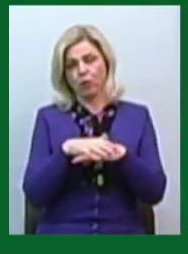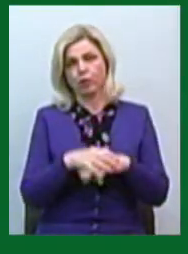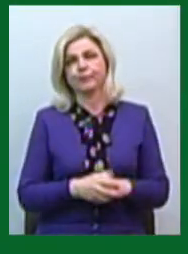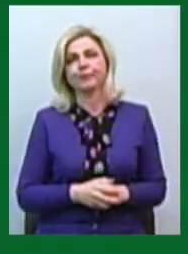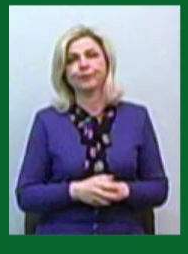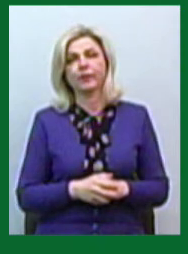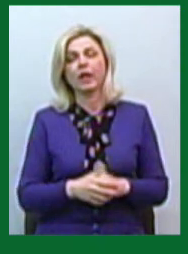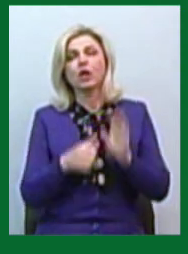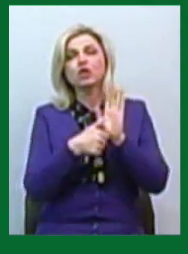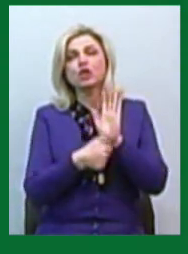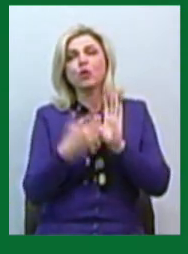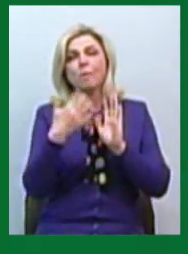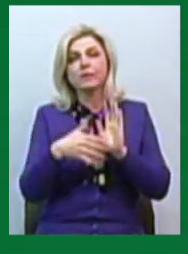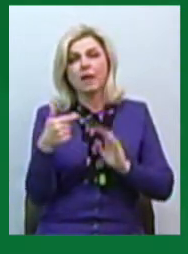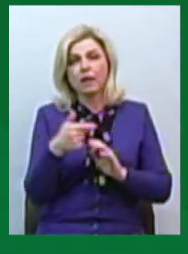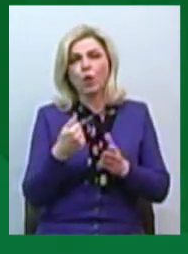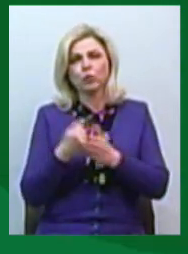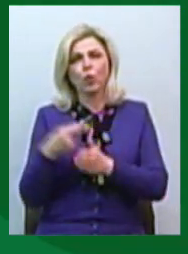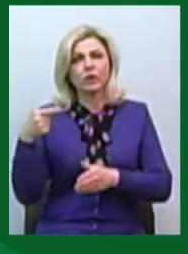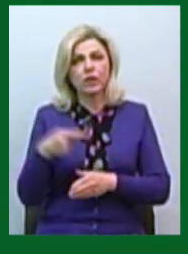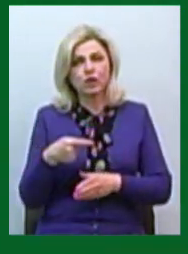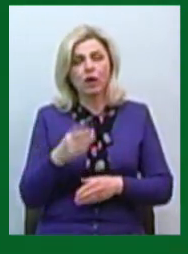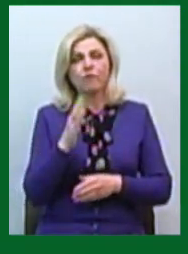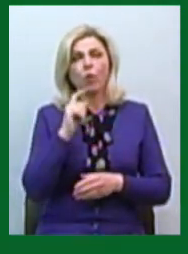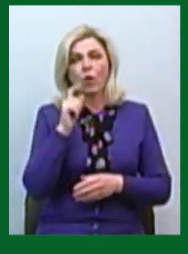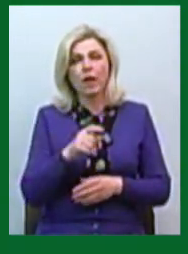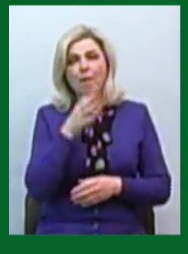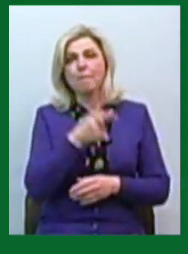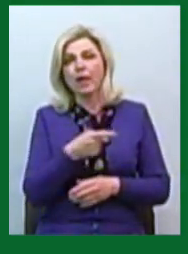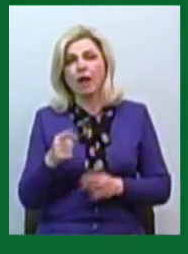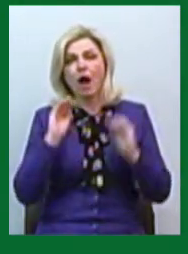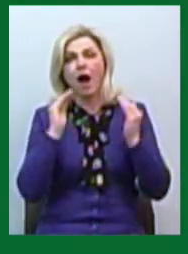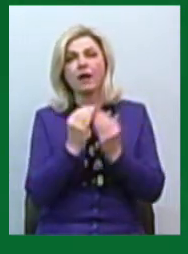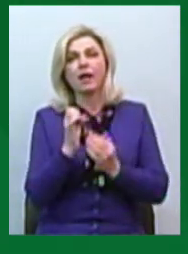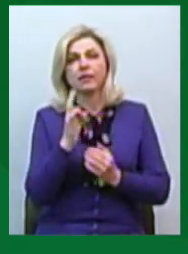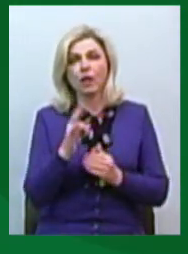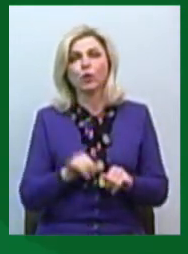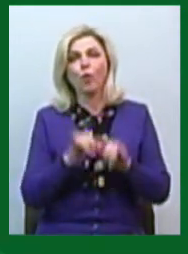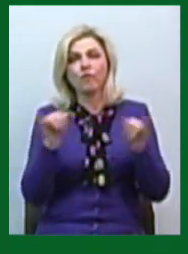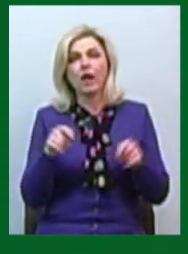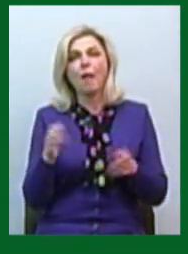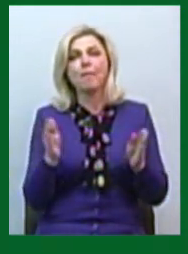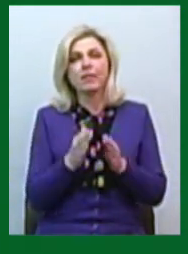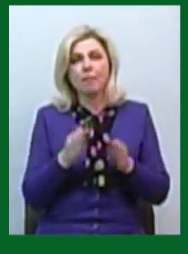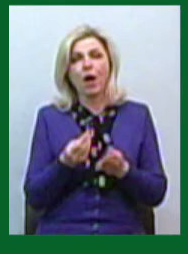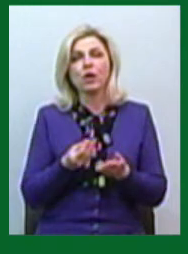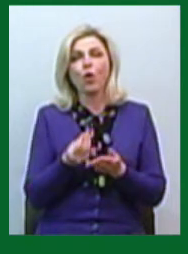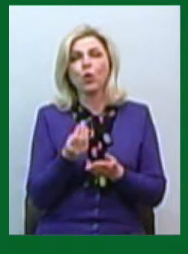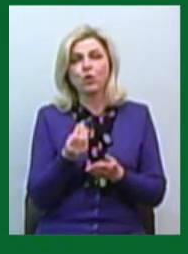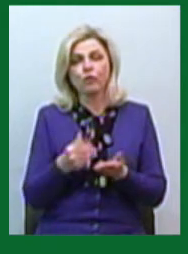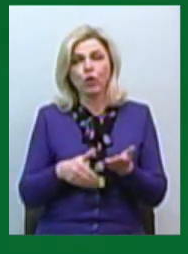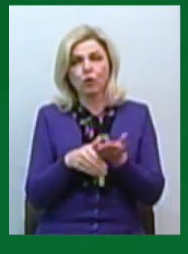З 650 гривень до 1000. В Україні на період карантину збільшили розмір мінімальної грошової допомоги для трьох